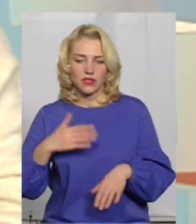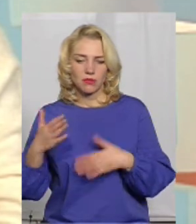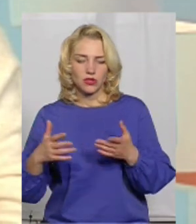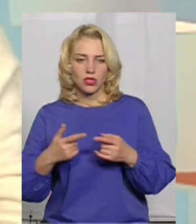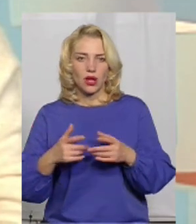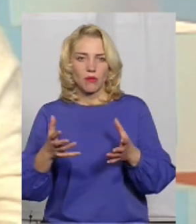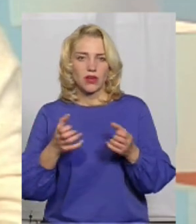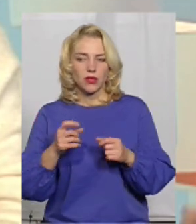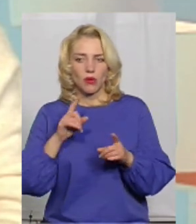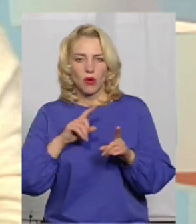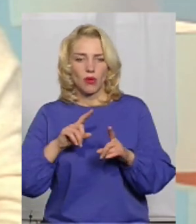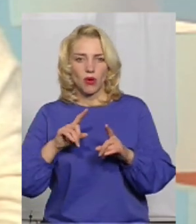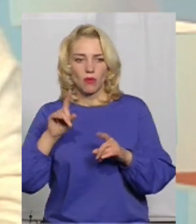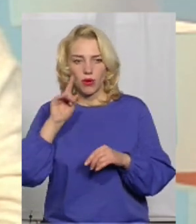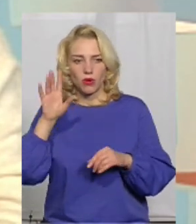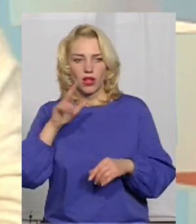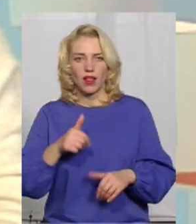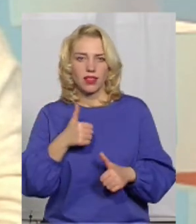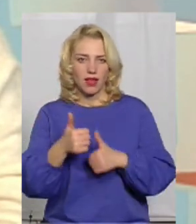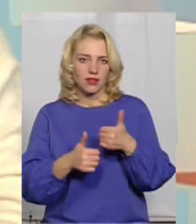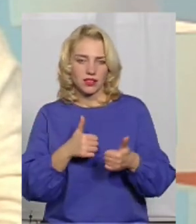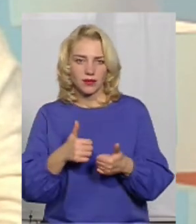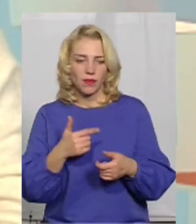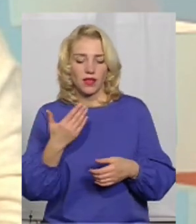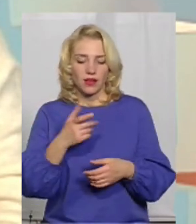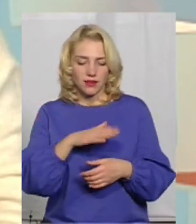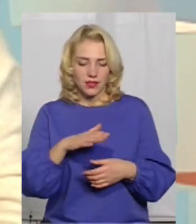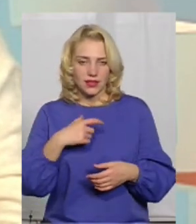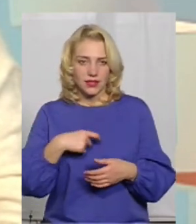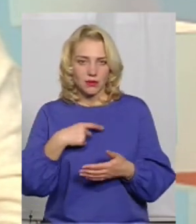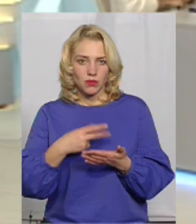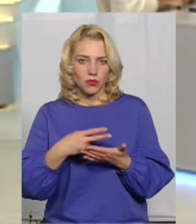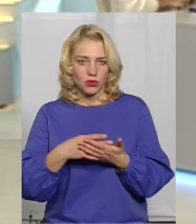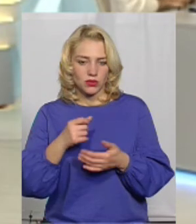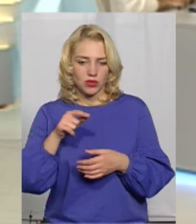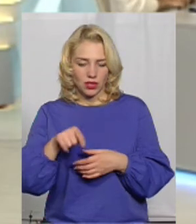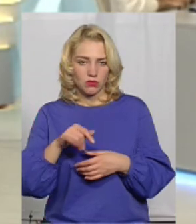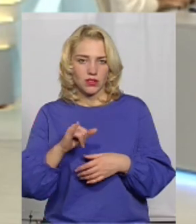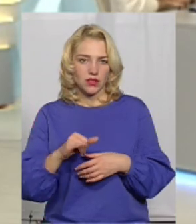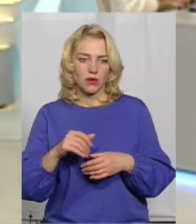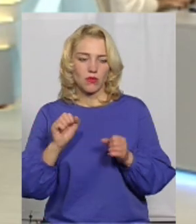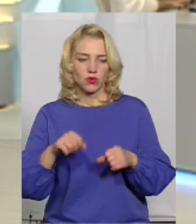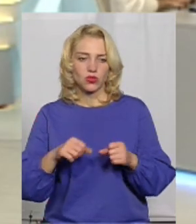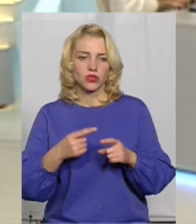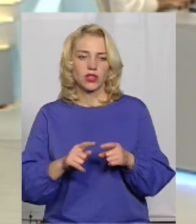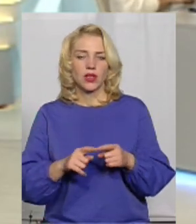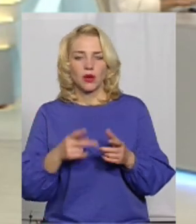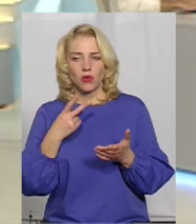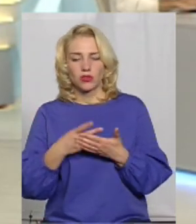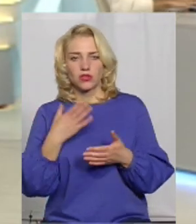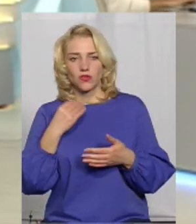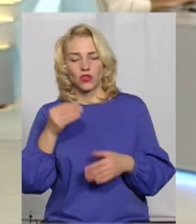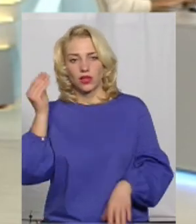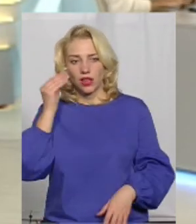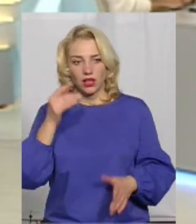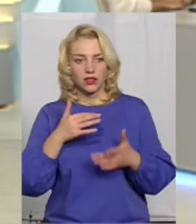популярності набирає серед дітей лайк. Вони самореалізовуються там по-іншому і мають можливість транслювати такі ж такі свої таланти